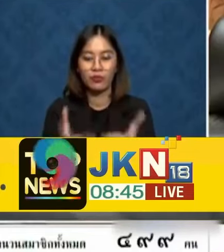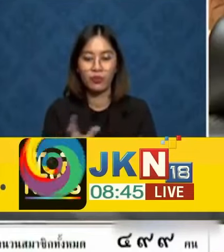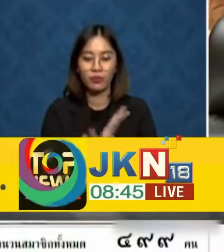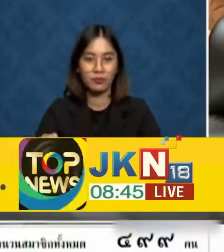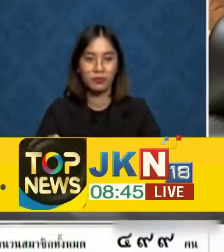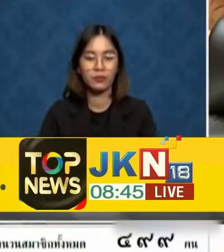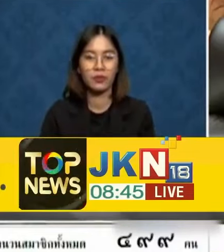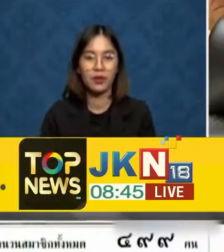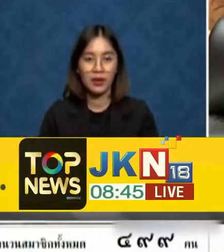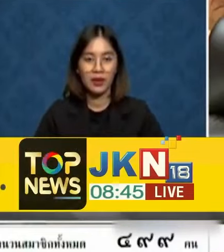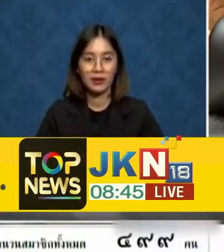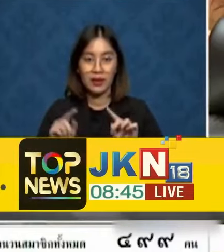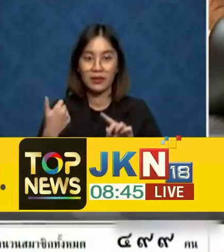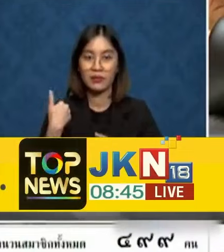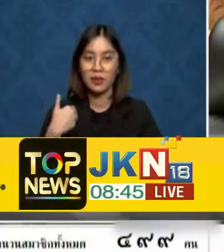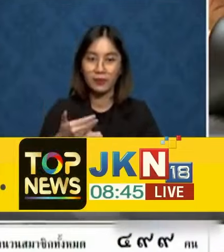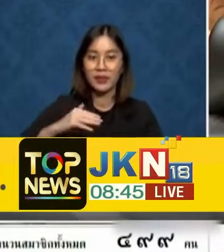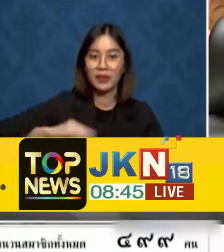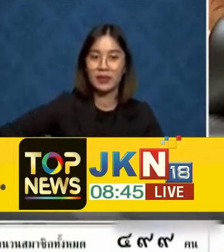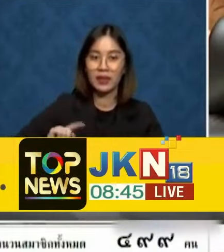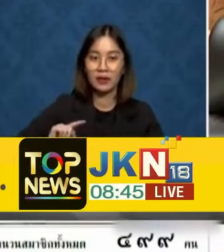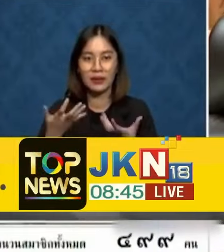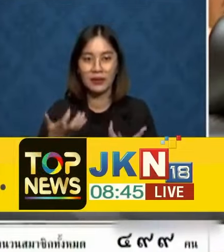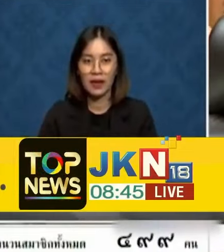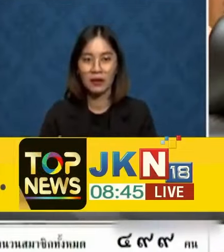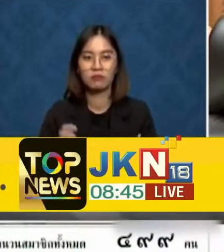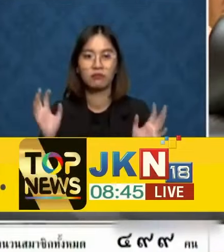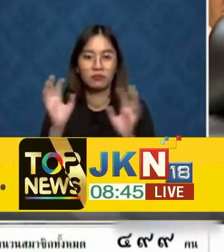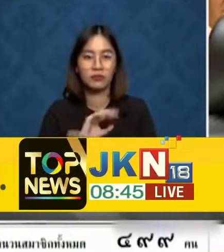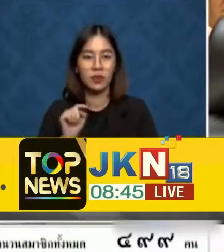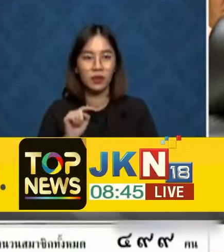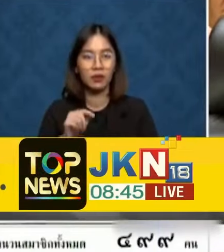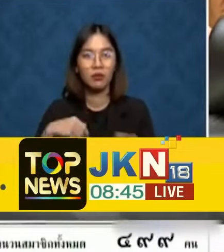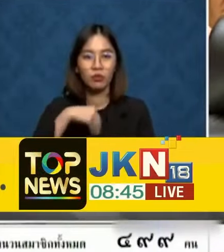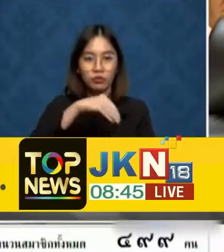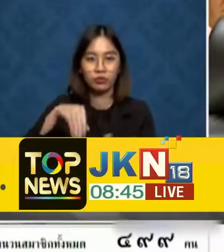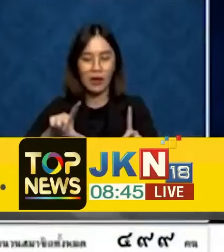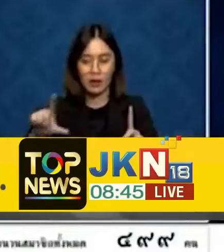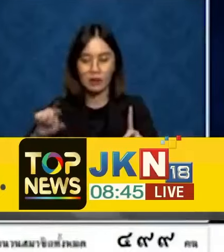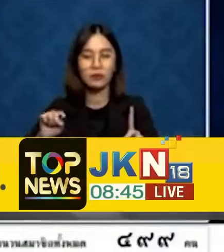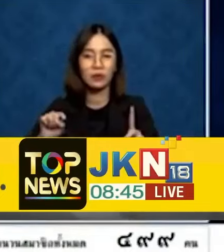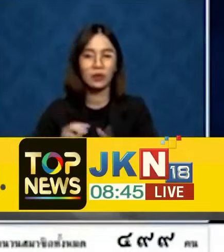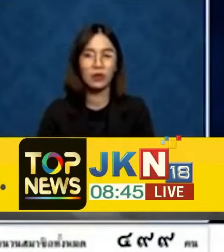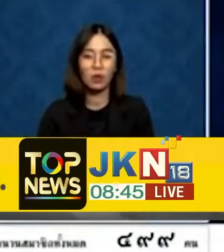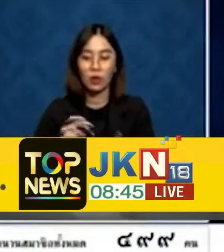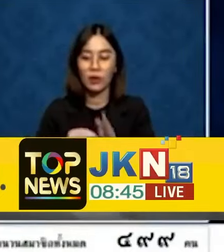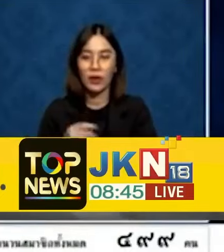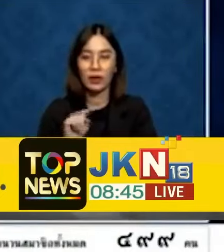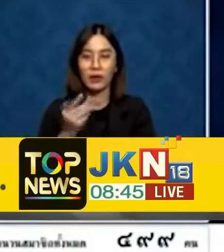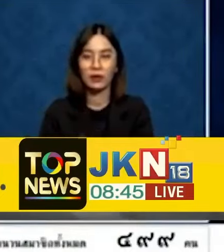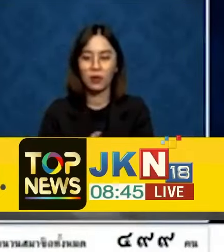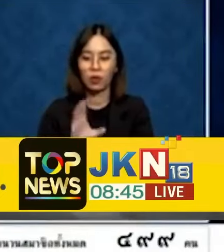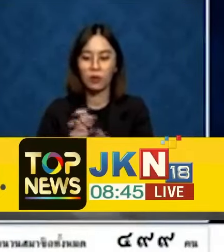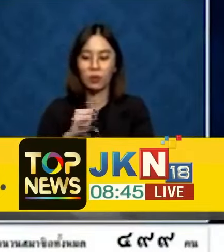เสียงนี่นะก็คล้ายๆกับคุณสิริกัญญาพูดในประเด็นนี้ว่ารัฐบาลเนี่ยทำไปเพียงแ